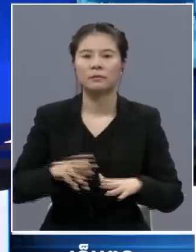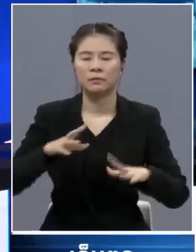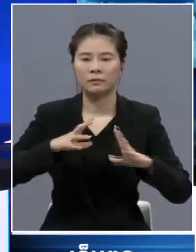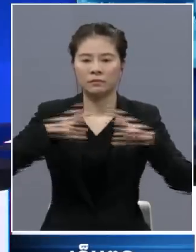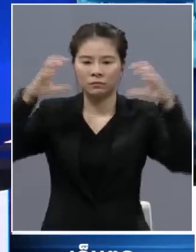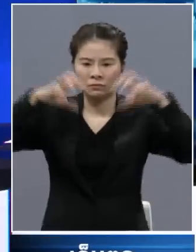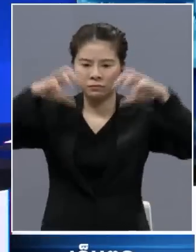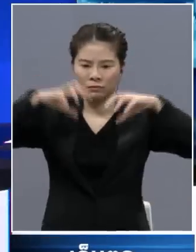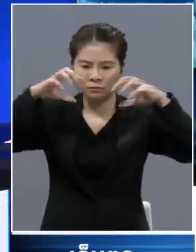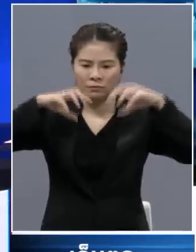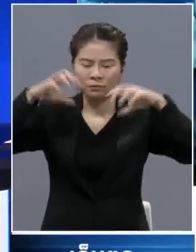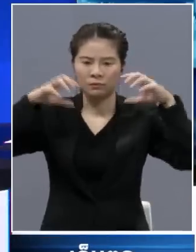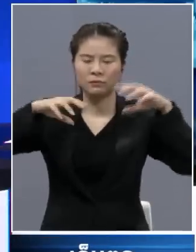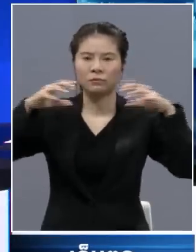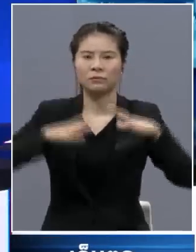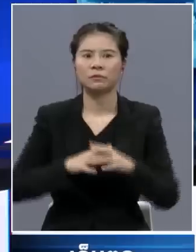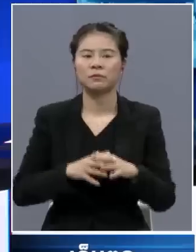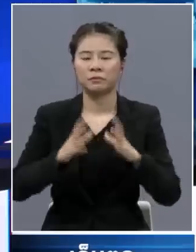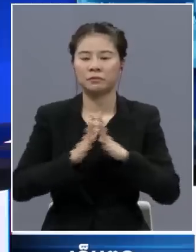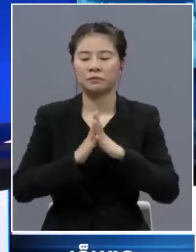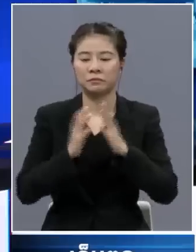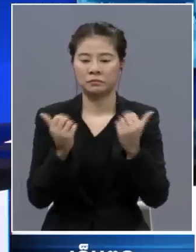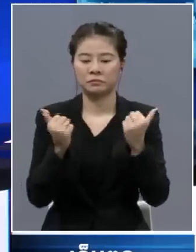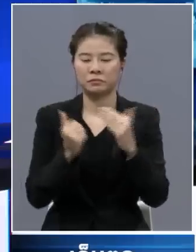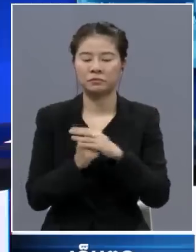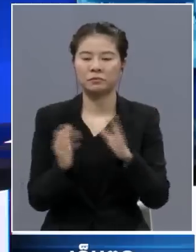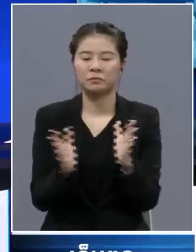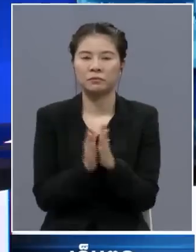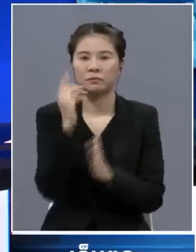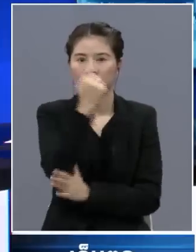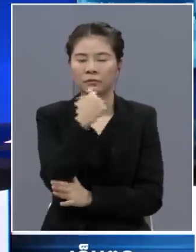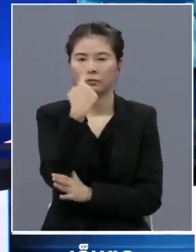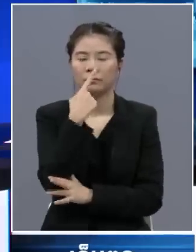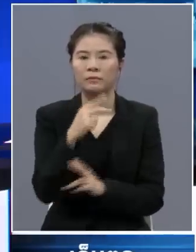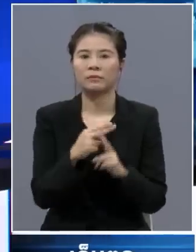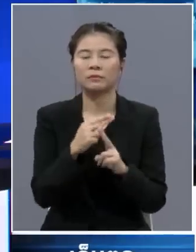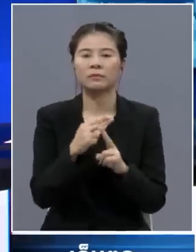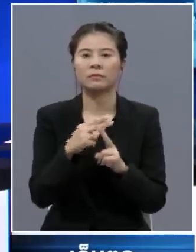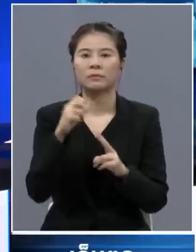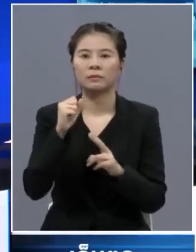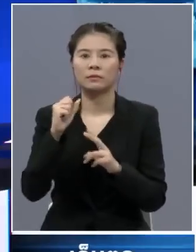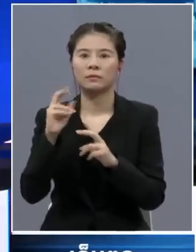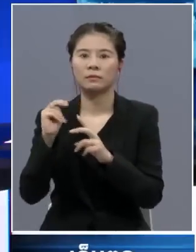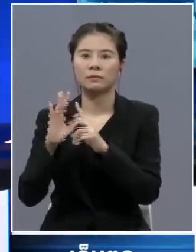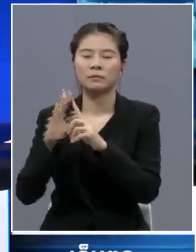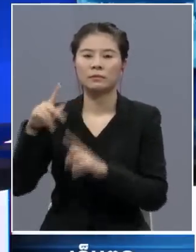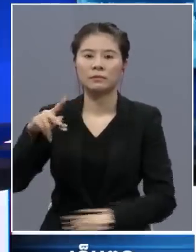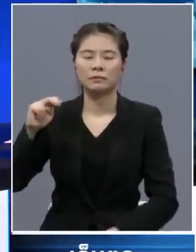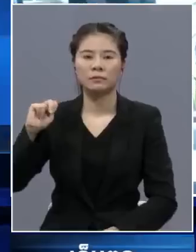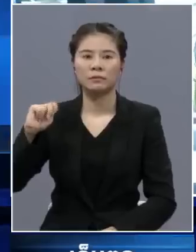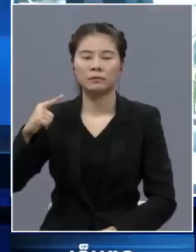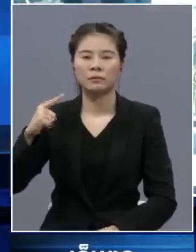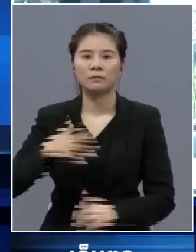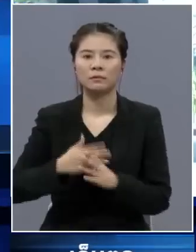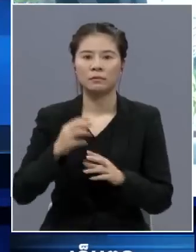ดยวันนี้พลเอกประยุทธ์จะไปพร้อมด้วยกับพลเอกอนุพงษ์เผ่าจินดานะครับรัฐมนตรีว่าการกระทรวงมหาดไทยมีคุณธนากรวังบุญคนชนะรัฐมนตรีประจำส